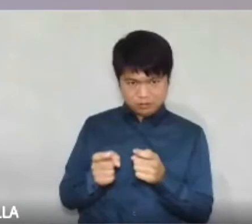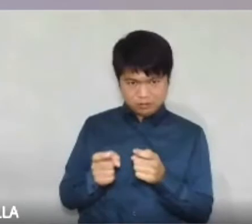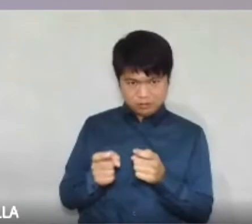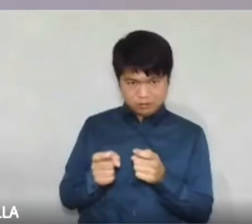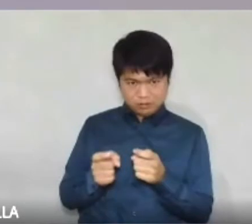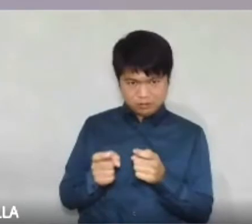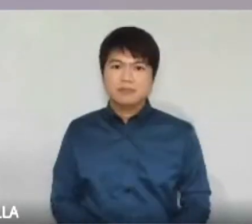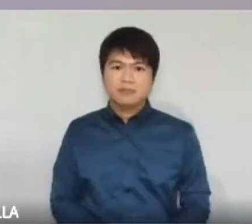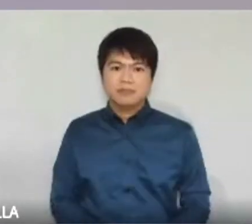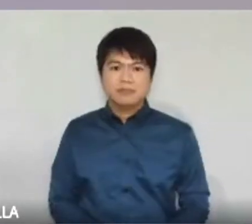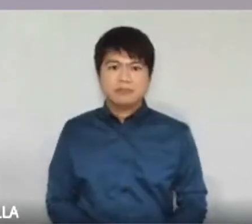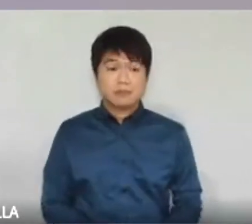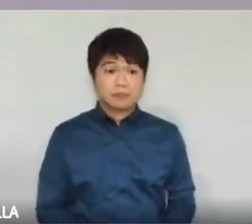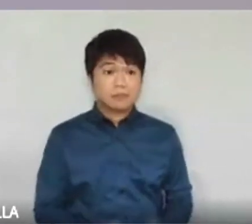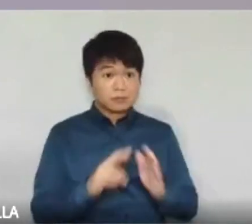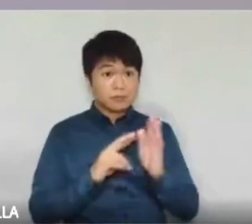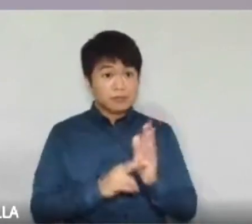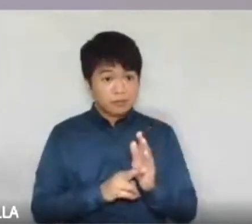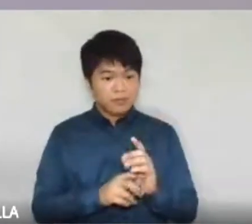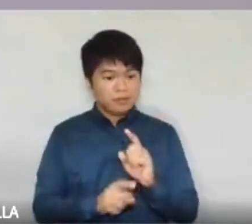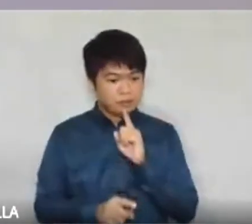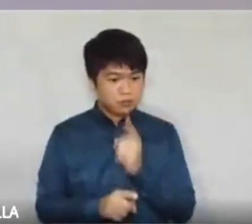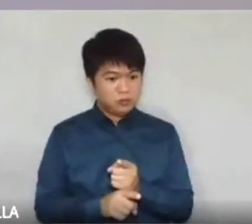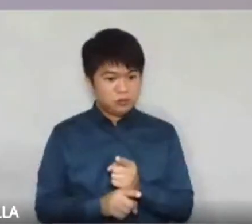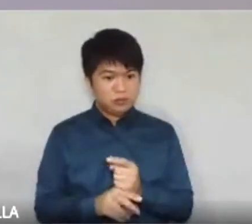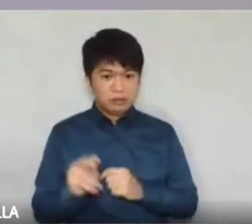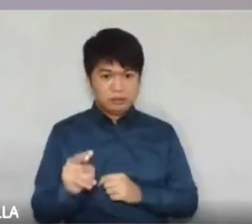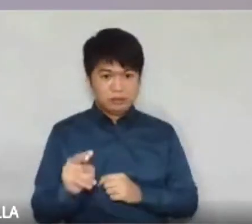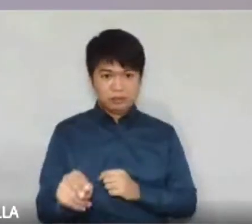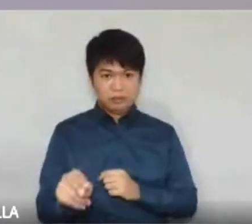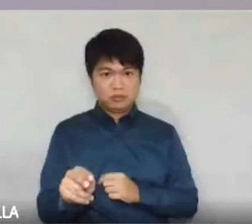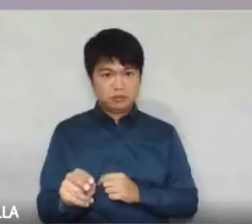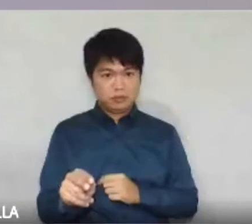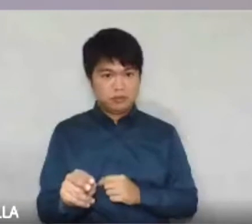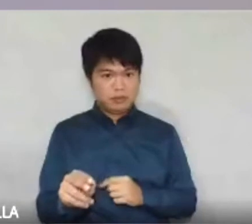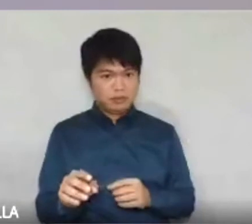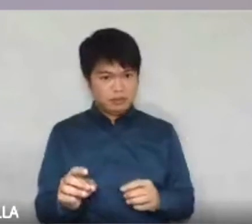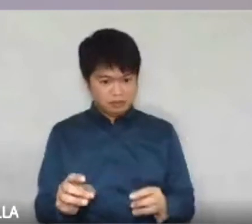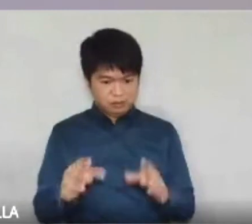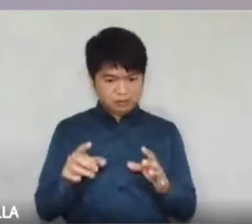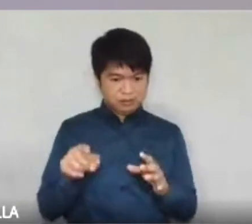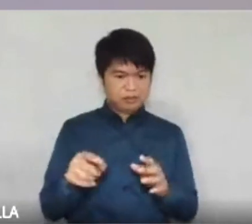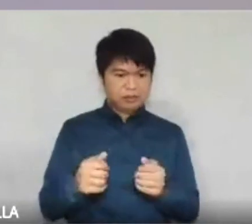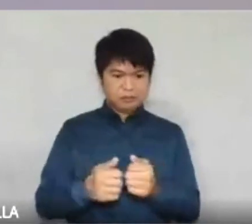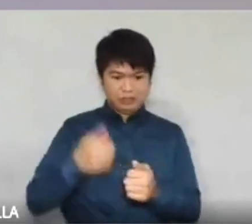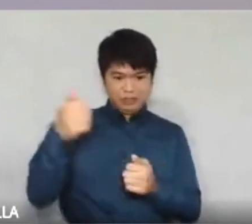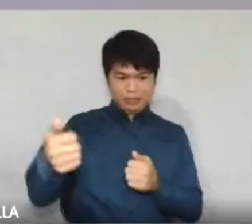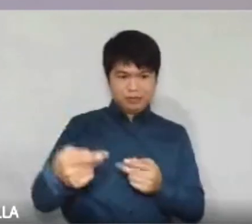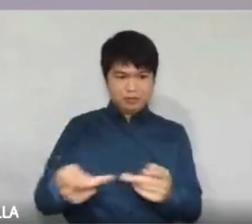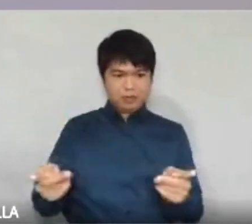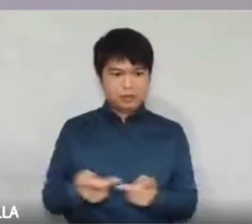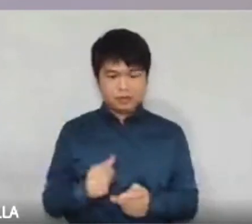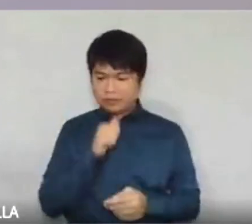Anuman ang regulations, kailangan ma-ensure na ang needs of the vulnerable and the marginalized ay hindi nalilimitahan.